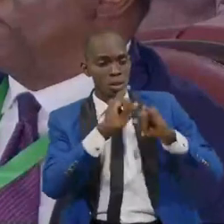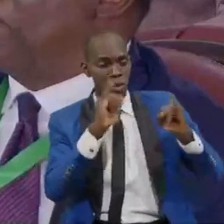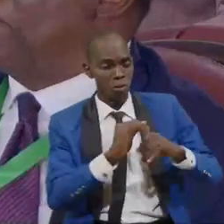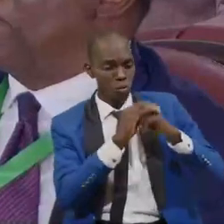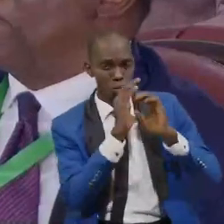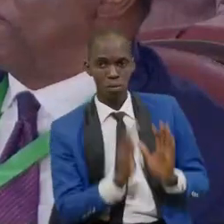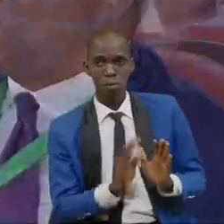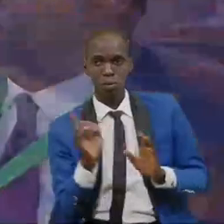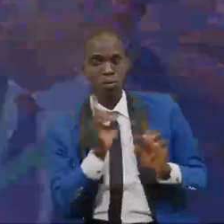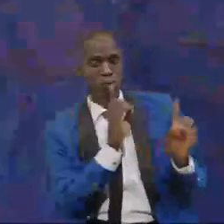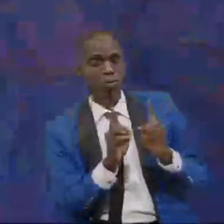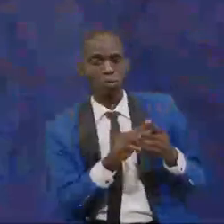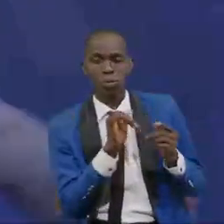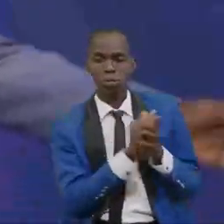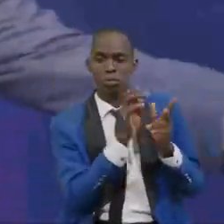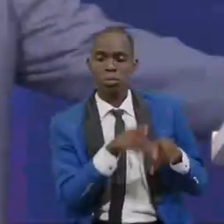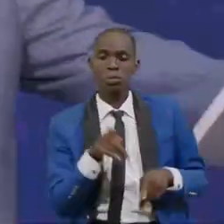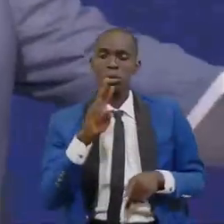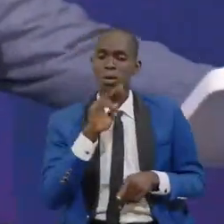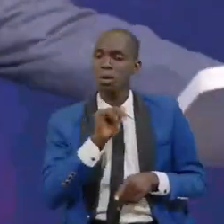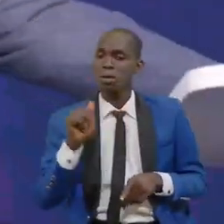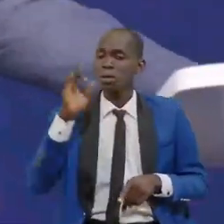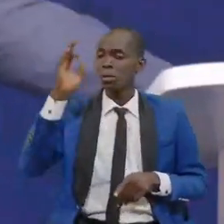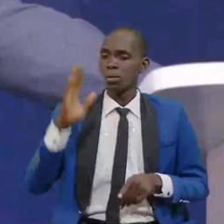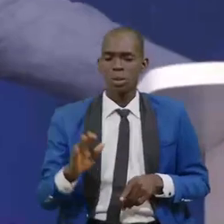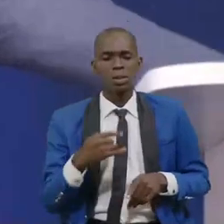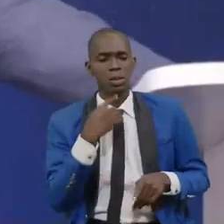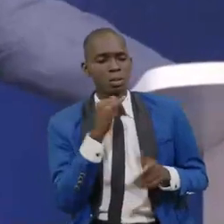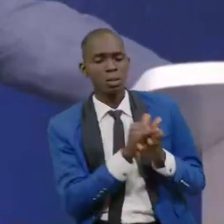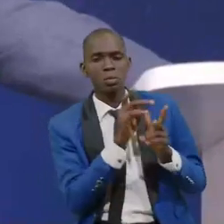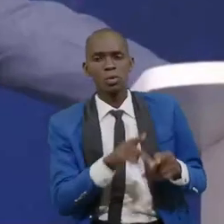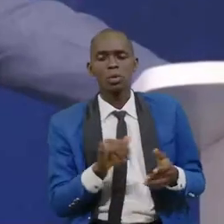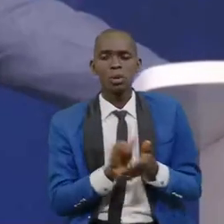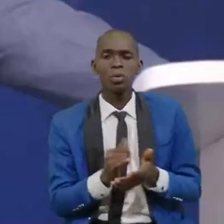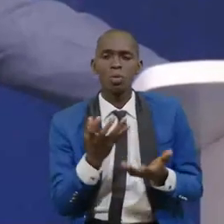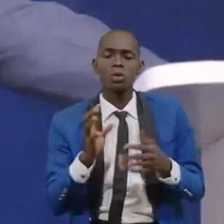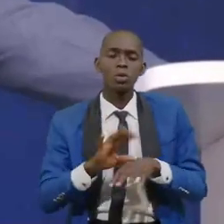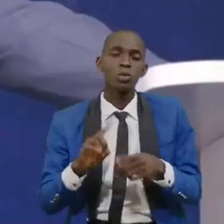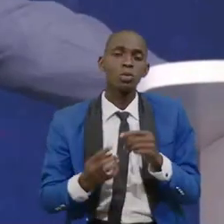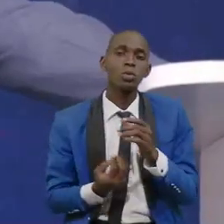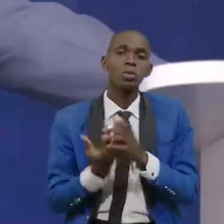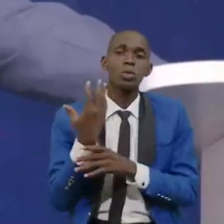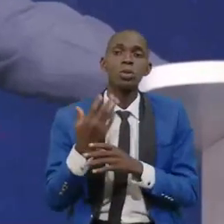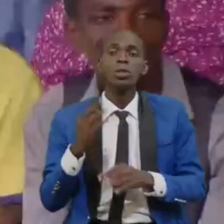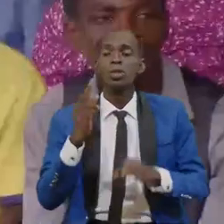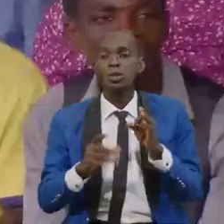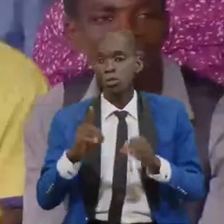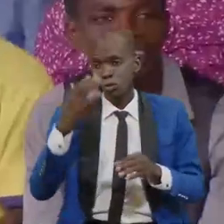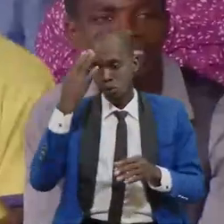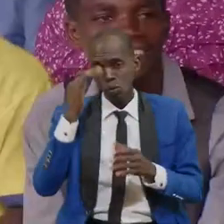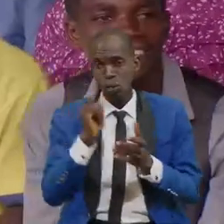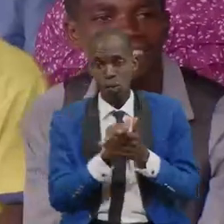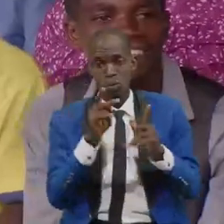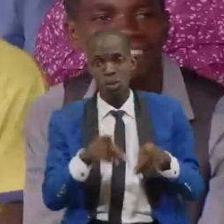grandisse. Fais quelque chose pour moi. Cet homme n'est pas appelé de Dieu. Si vous acceptez ce qu'il dit,